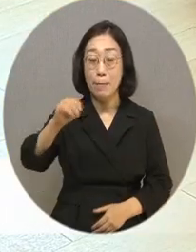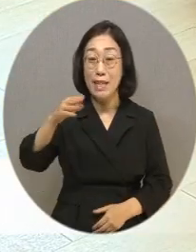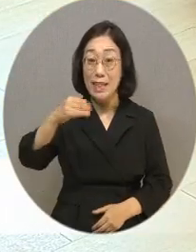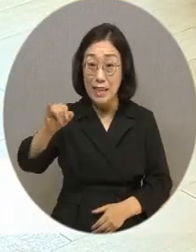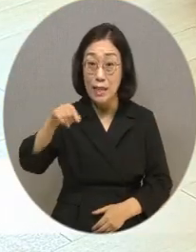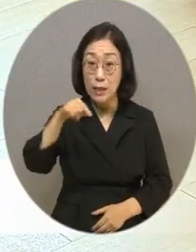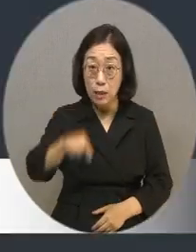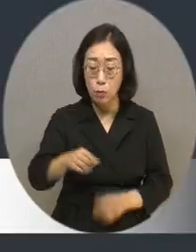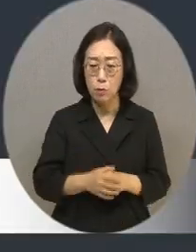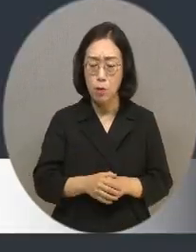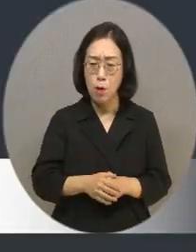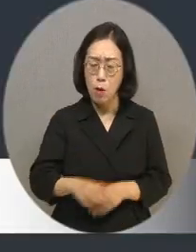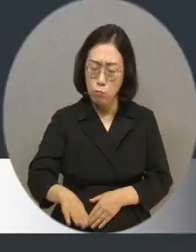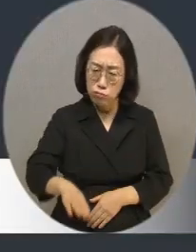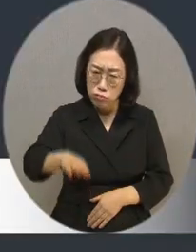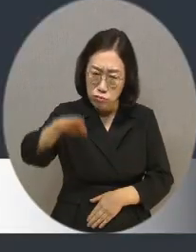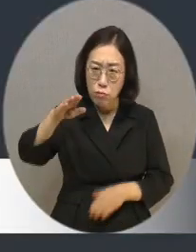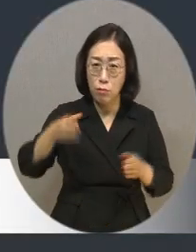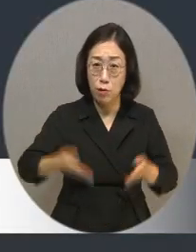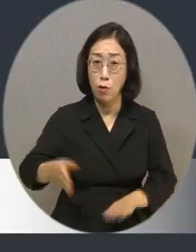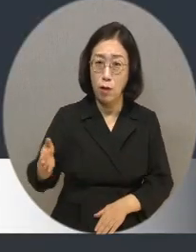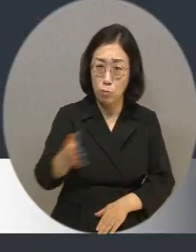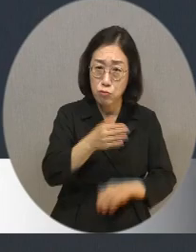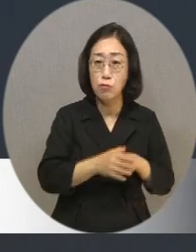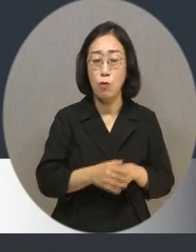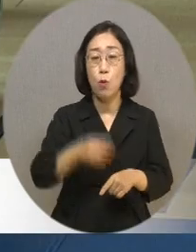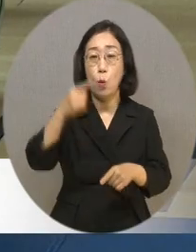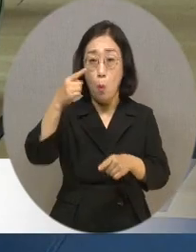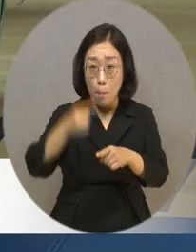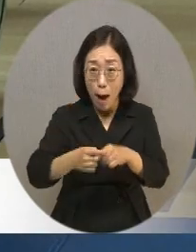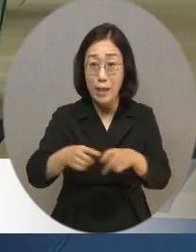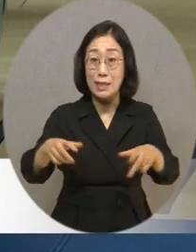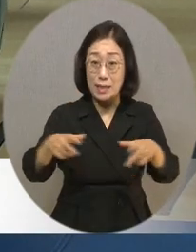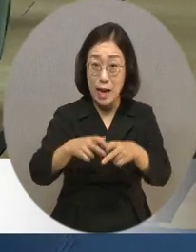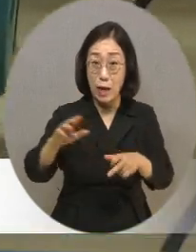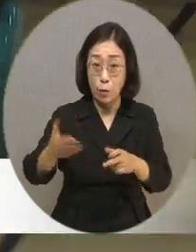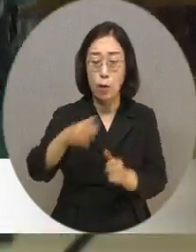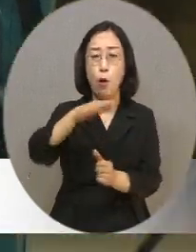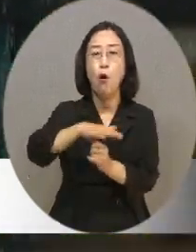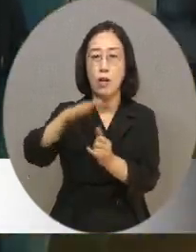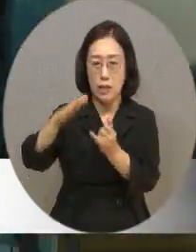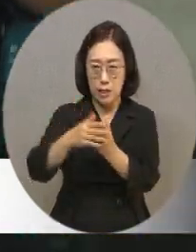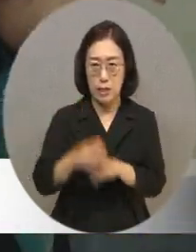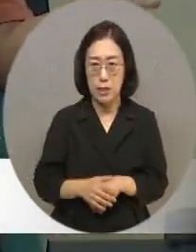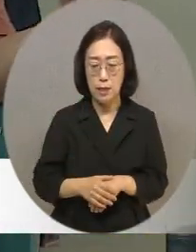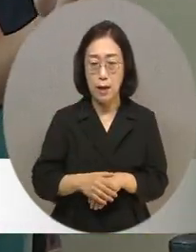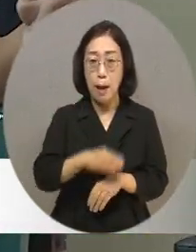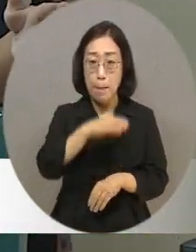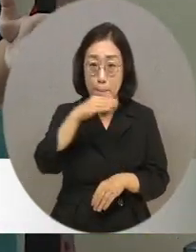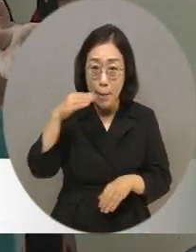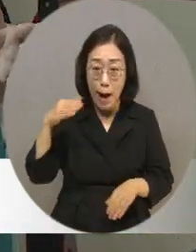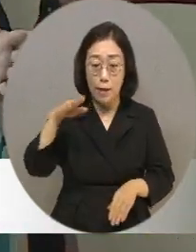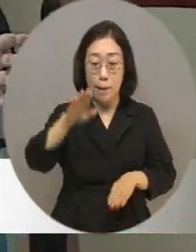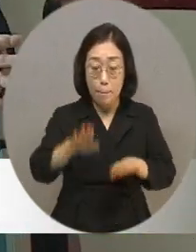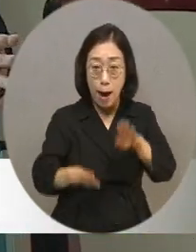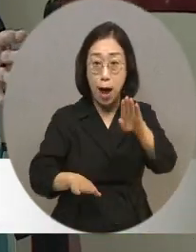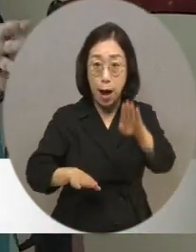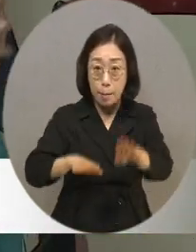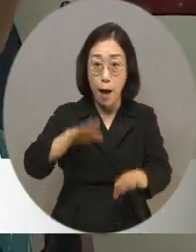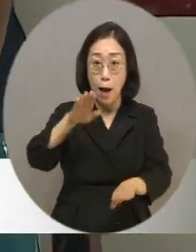밤비니틴즈는 선천성 혹은 후천성 신경장애를 가진 어린 환자들이 올바르고 효율적으로 보행치료를 받을 수